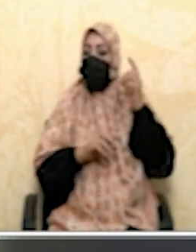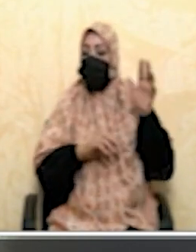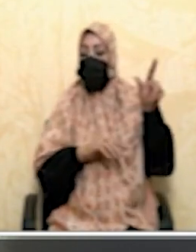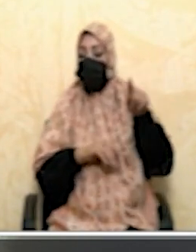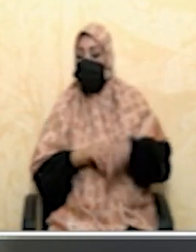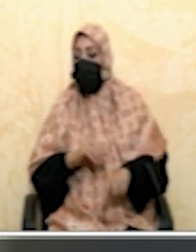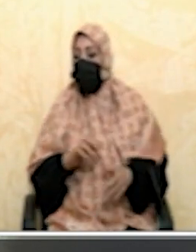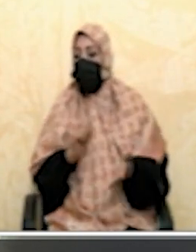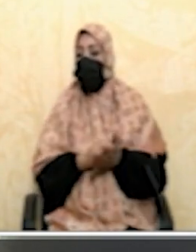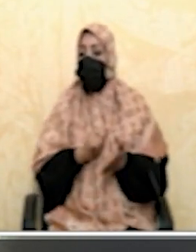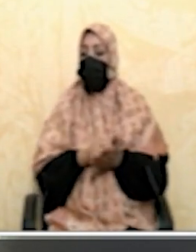وانت مسافر بتصليها سفريه